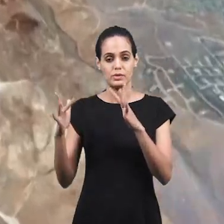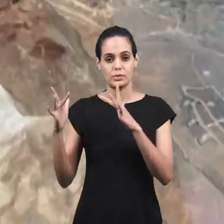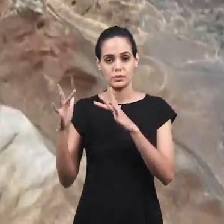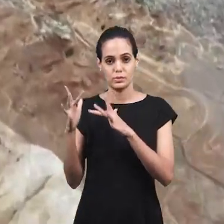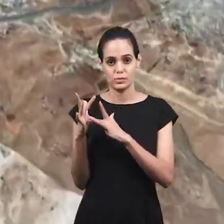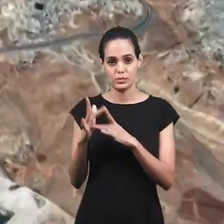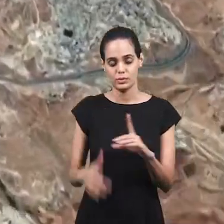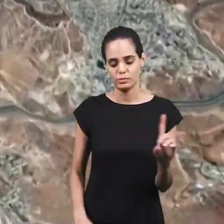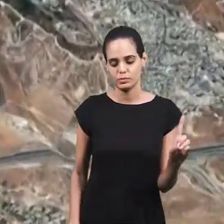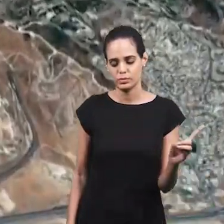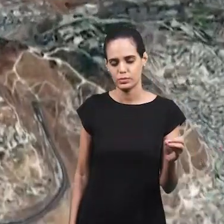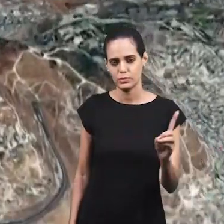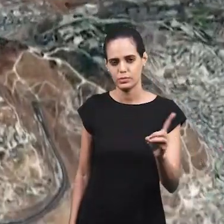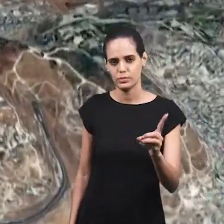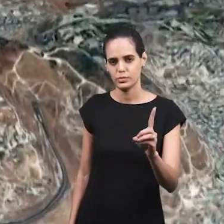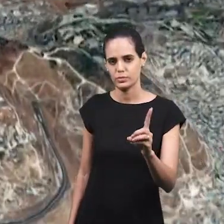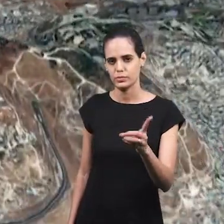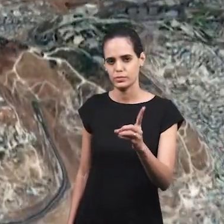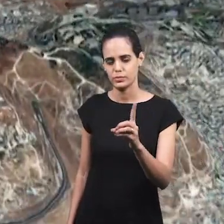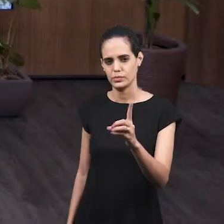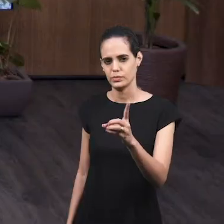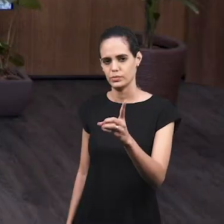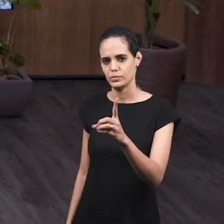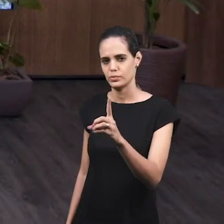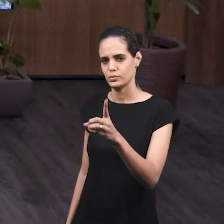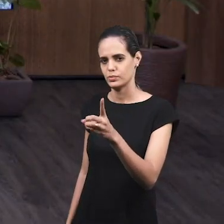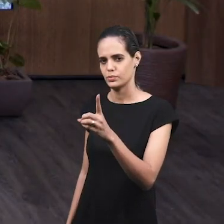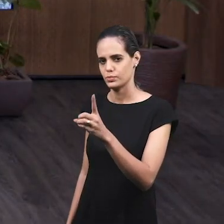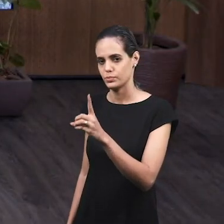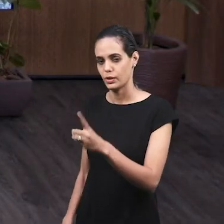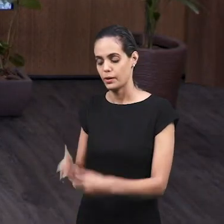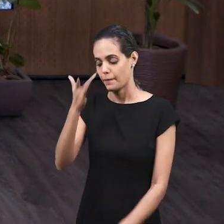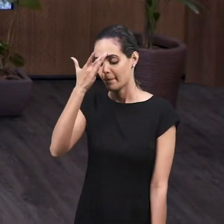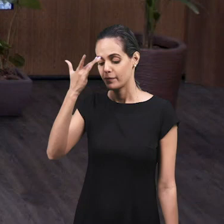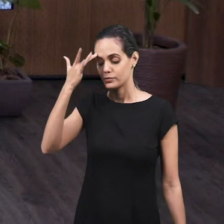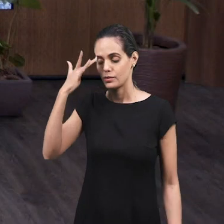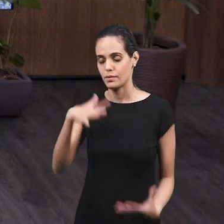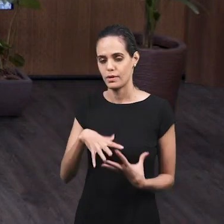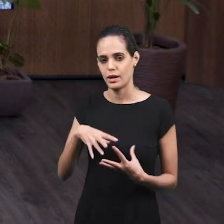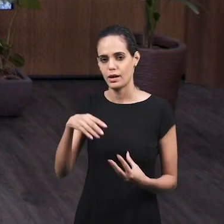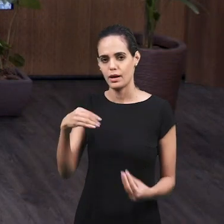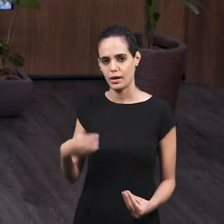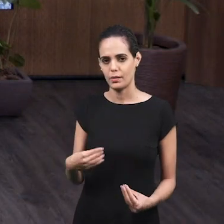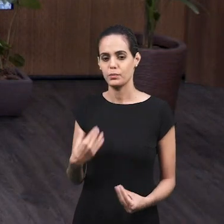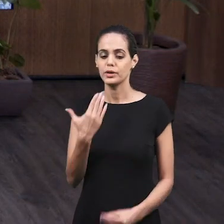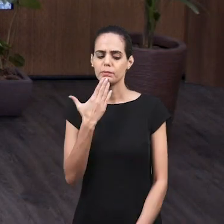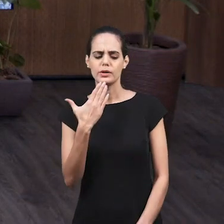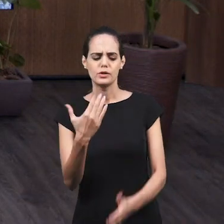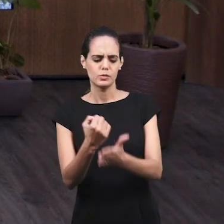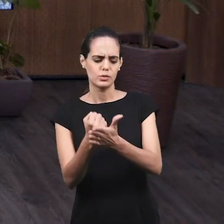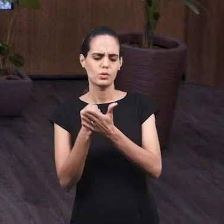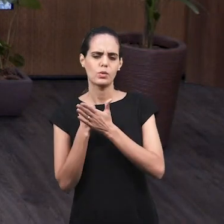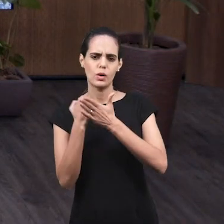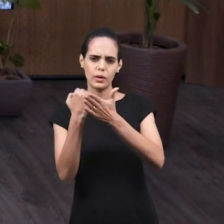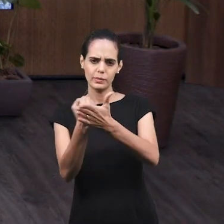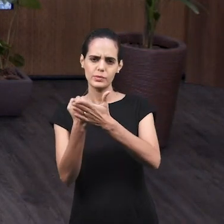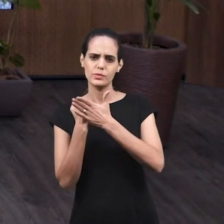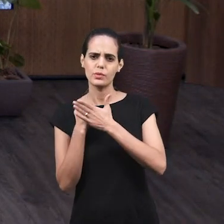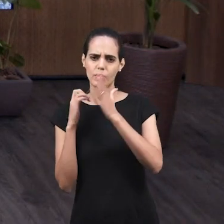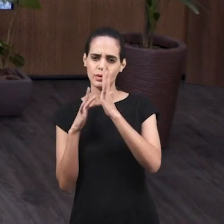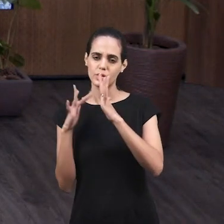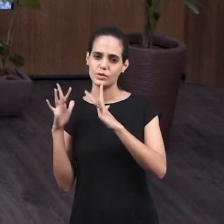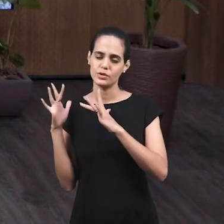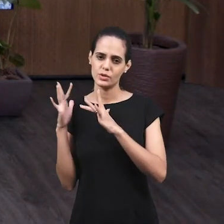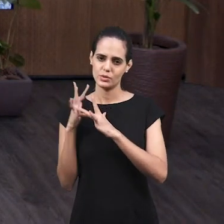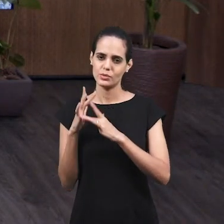passait, il s'est passé aussi en Jéricho, personne, aucun nécessiteux, aucune